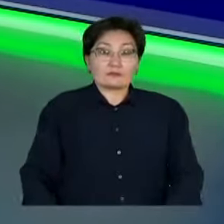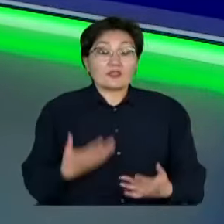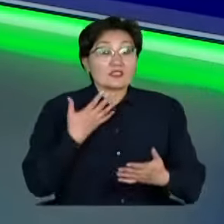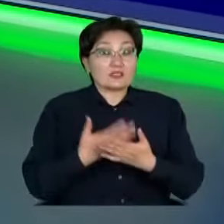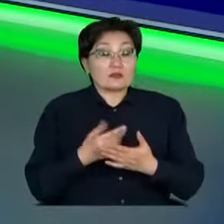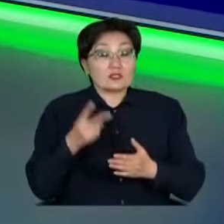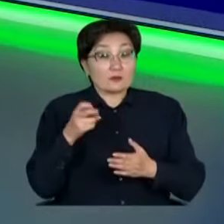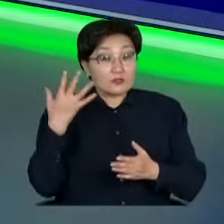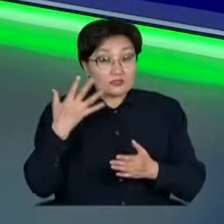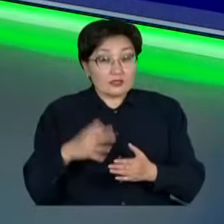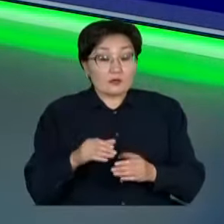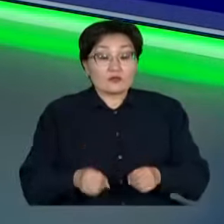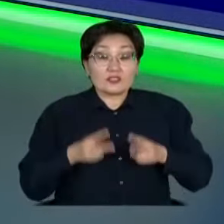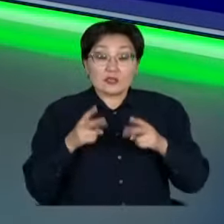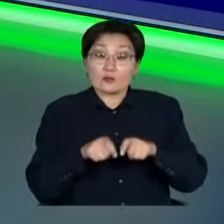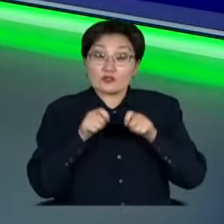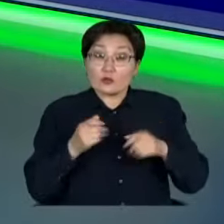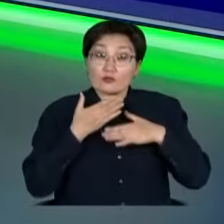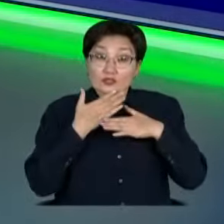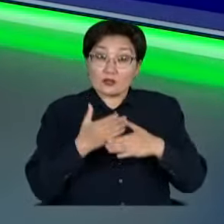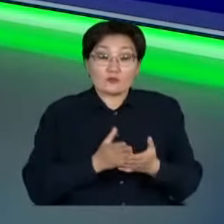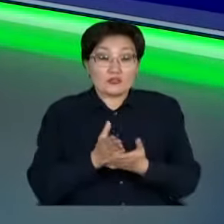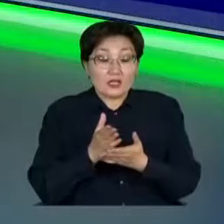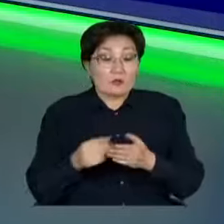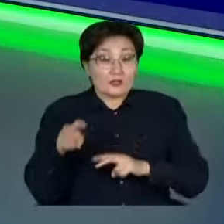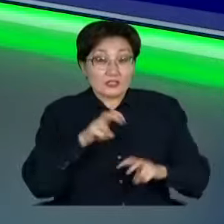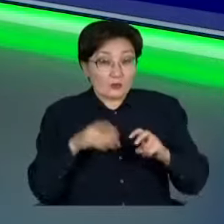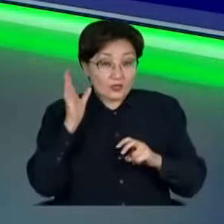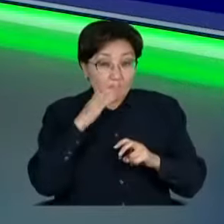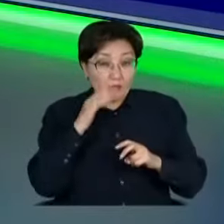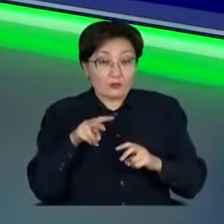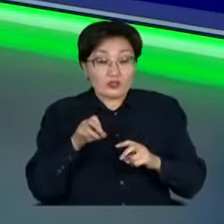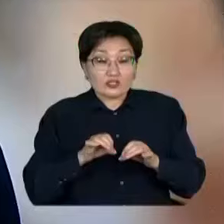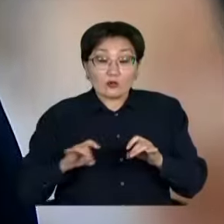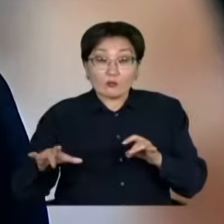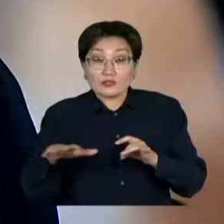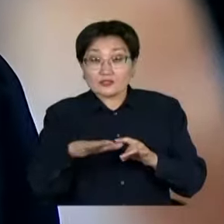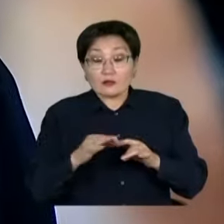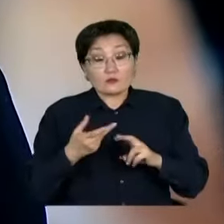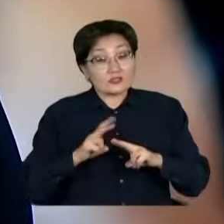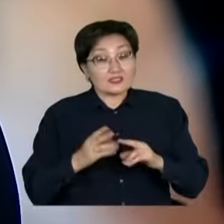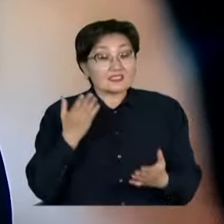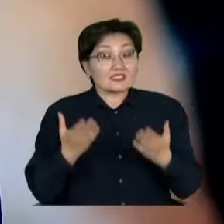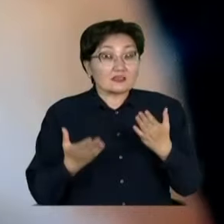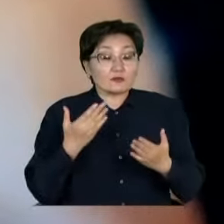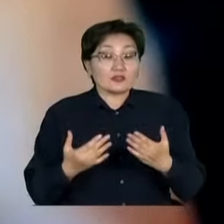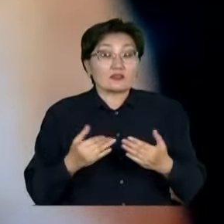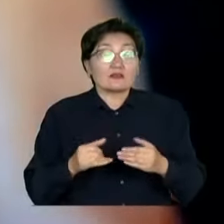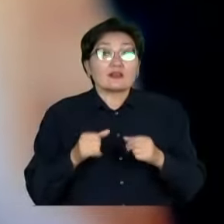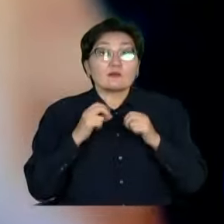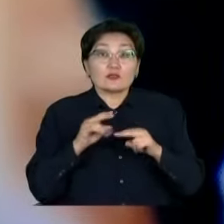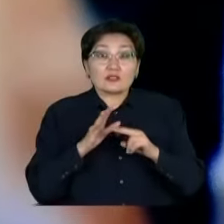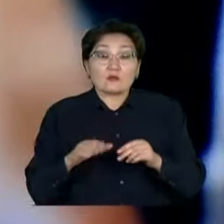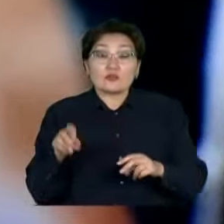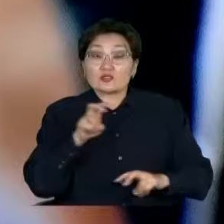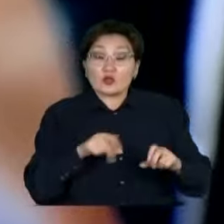почти 250 преступлений раскрыты с помощью служебно развесные собак в Акмолинской области и это если не брать во внимание поиск